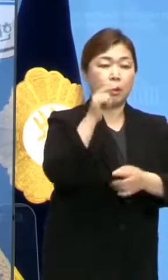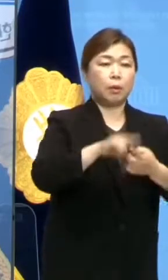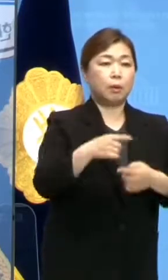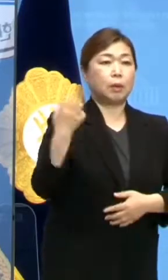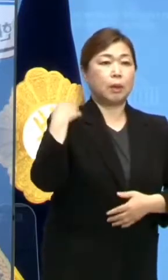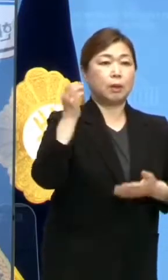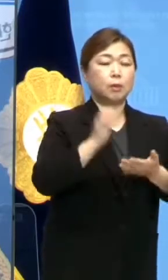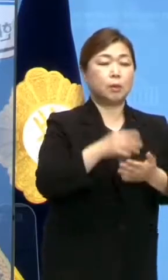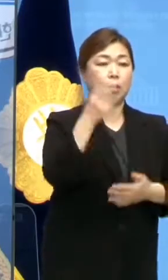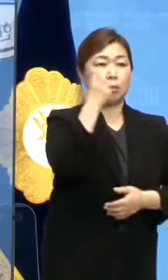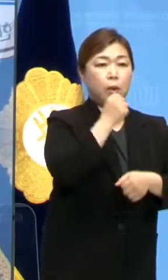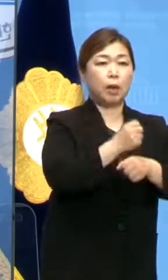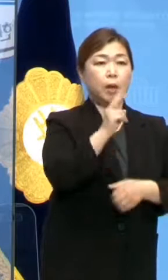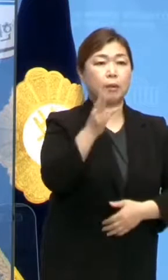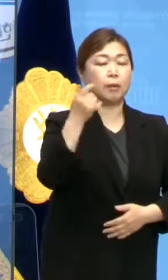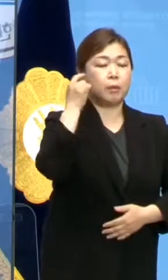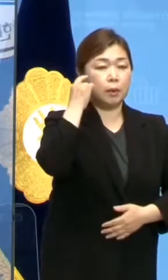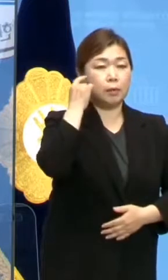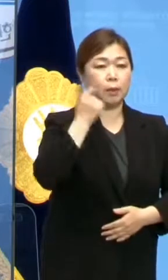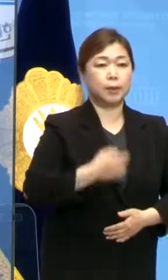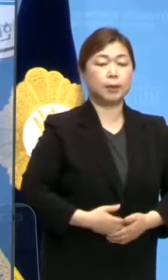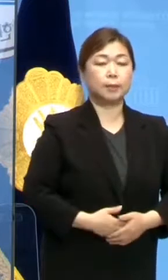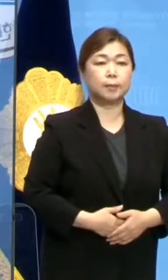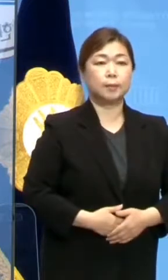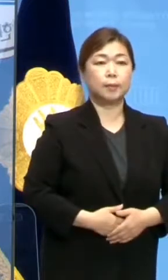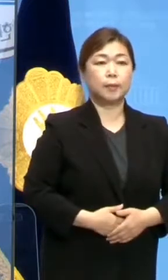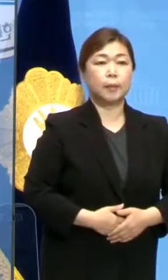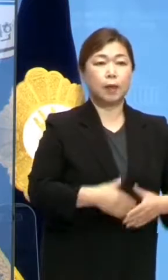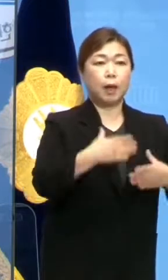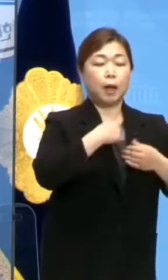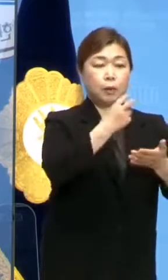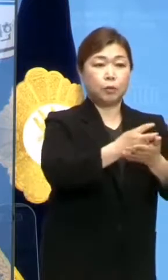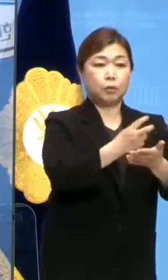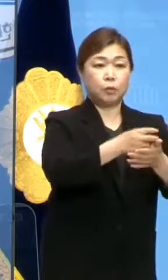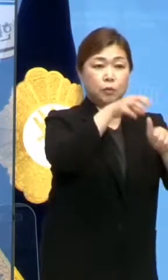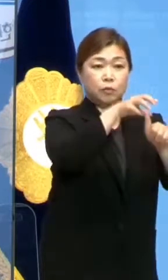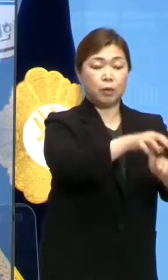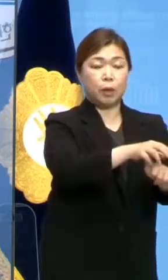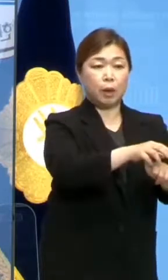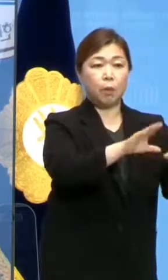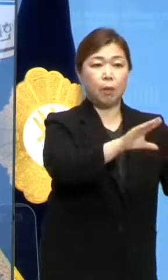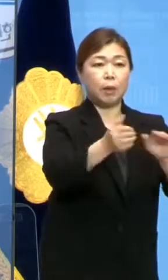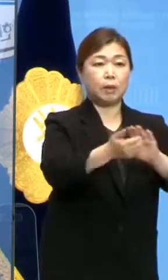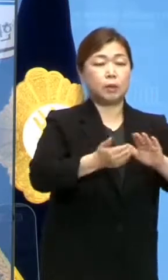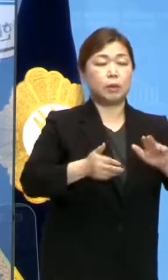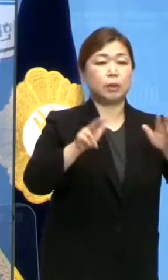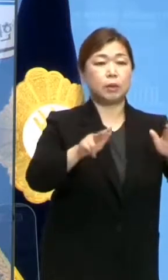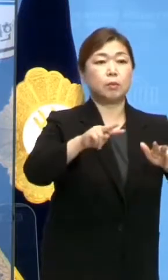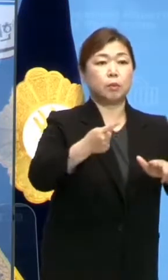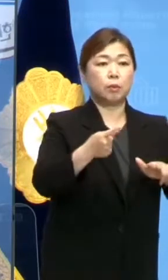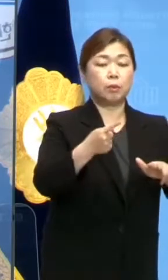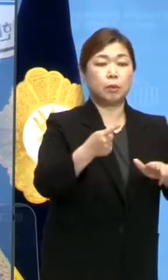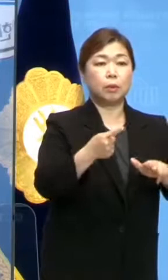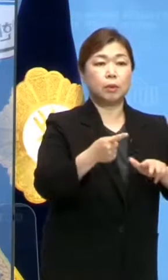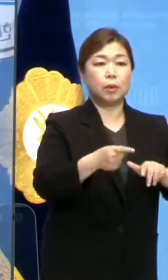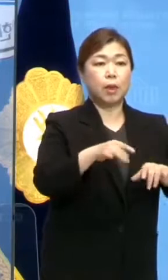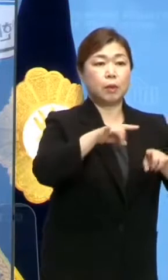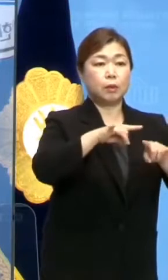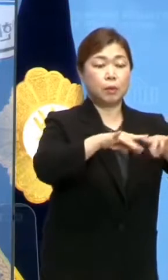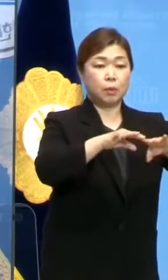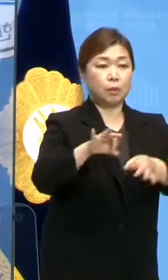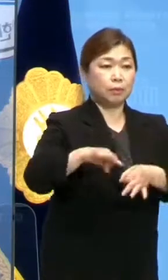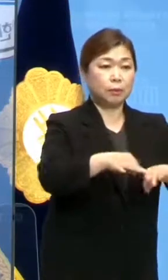재검토해야 한다고 생각합니다 안전 규제가 완화 되기 전인 지금도 전동